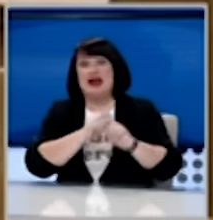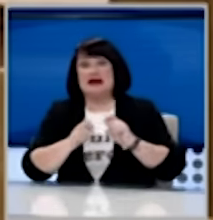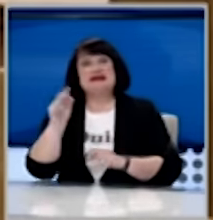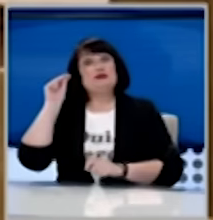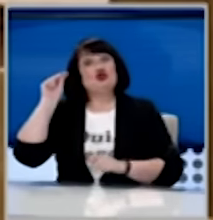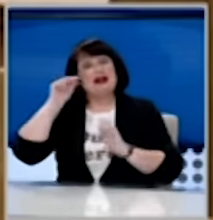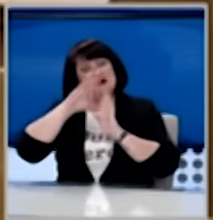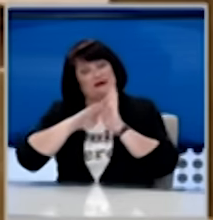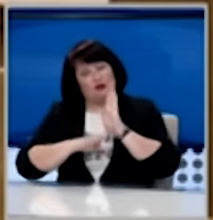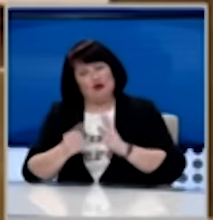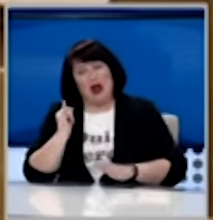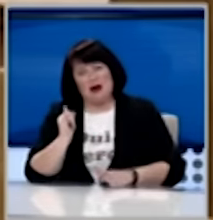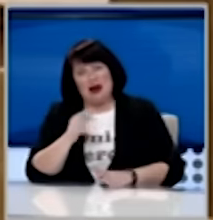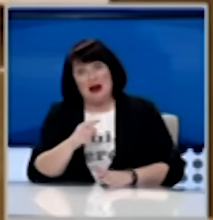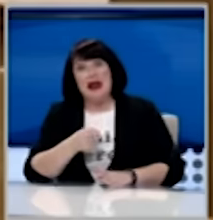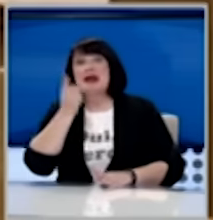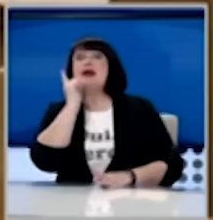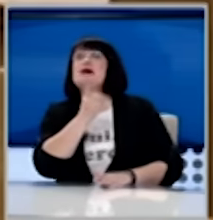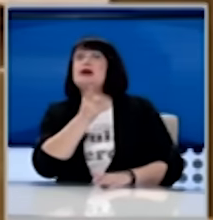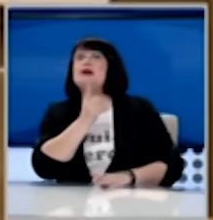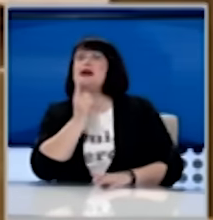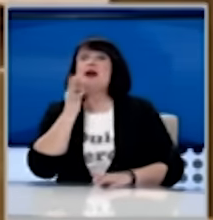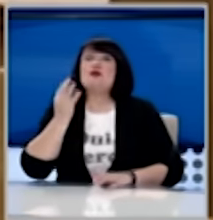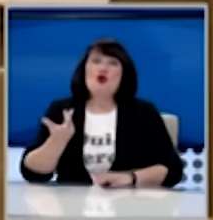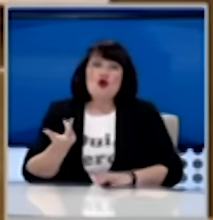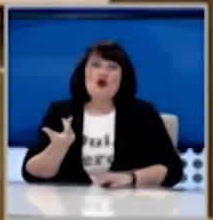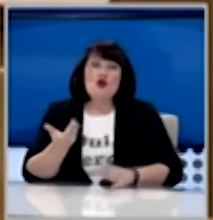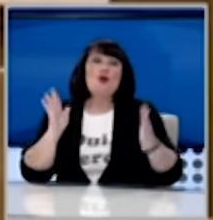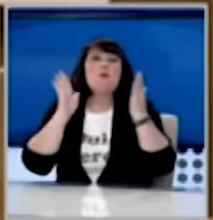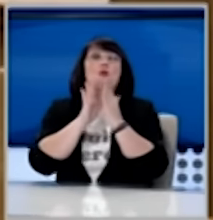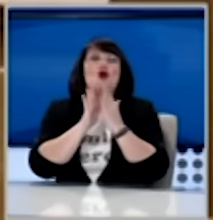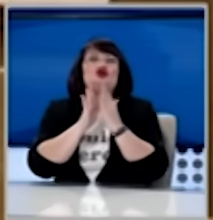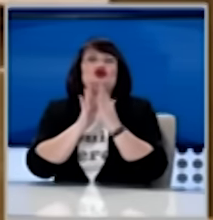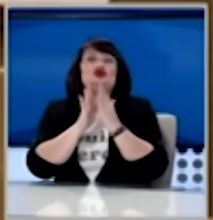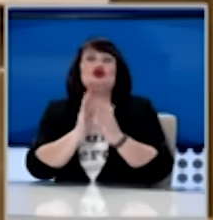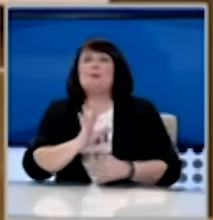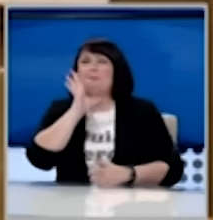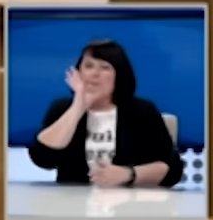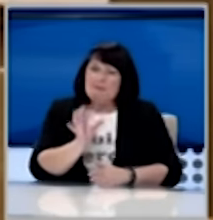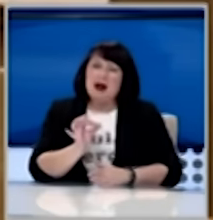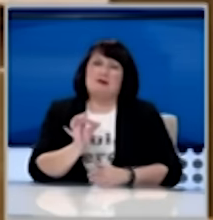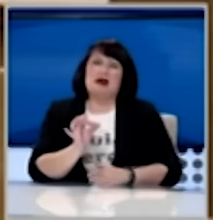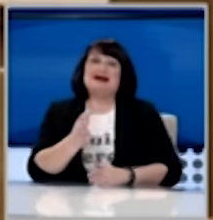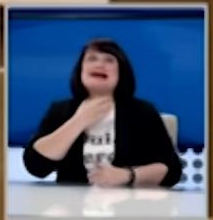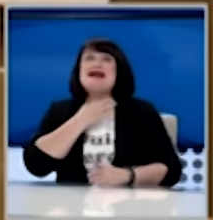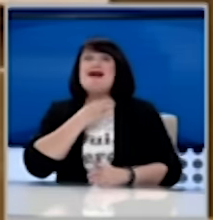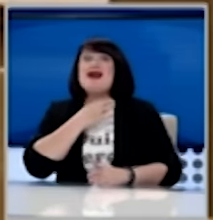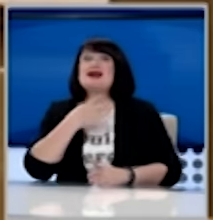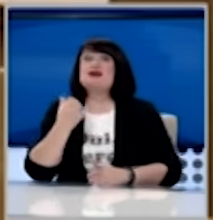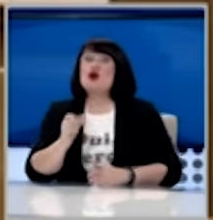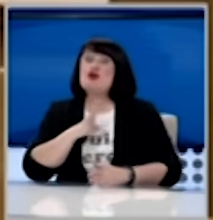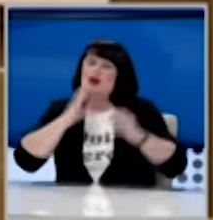δεσμεύσεις σας σας κρίνουμε κυρίως από το πώς αντιμετωπίζετε τις πραγματικές ανάγκες των